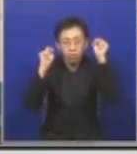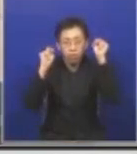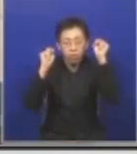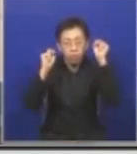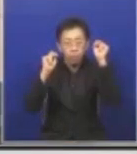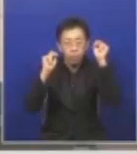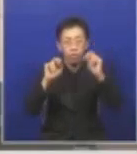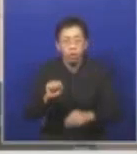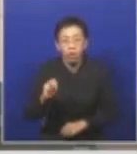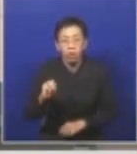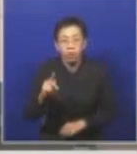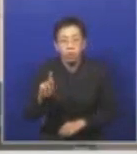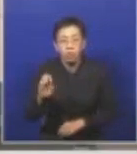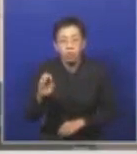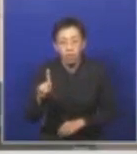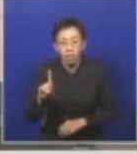หมอสมคิด Thunder